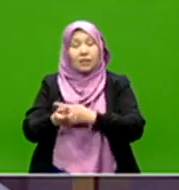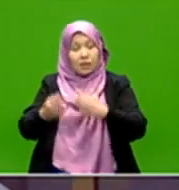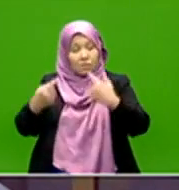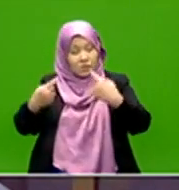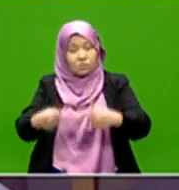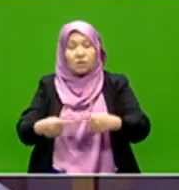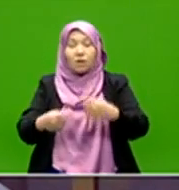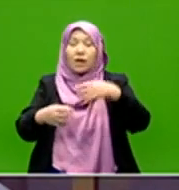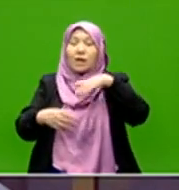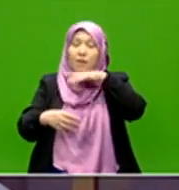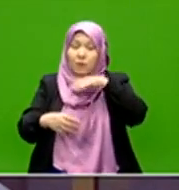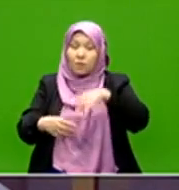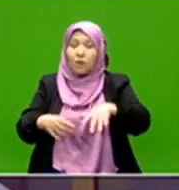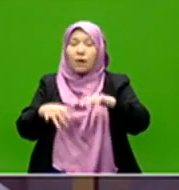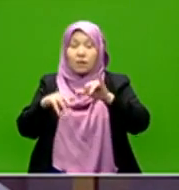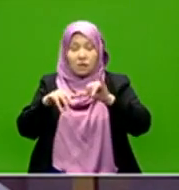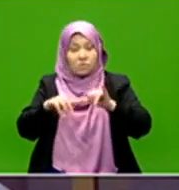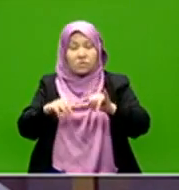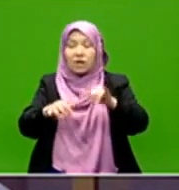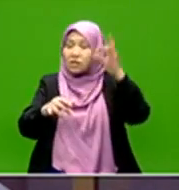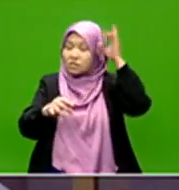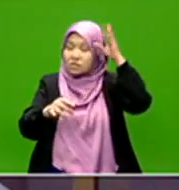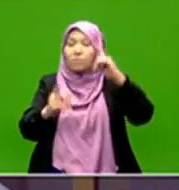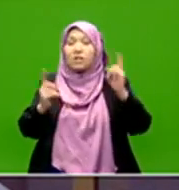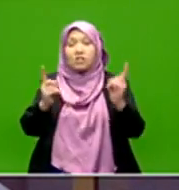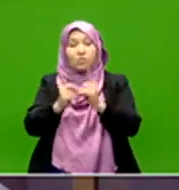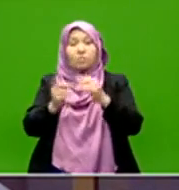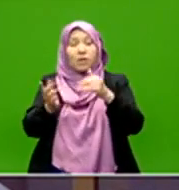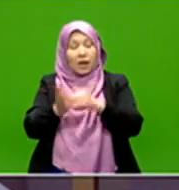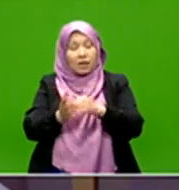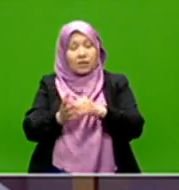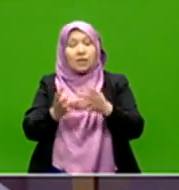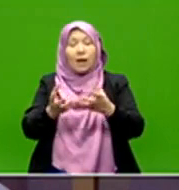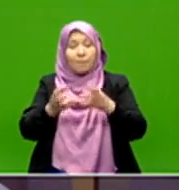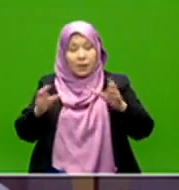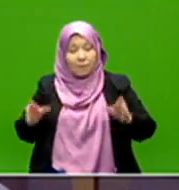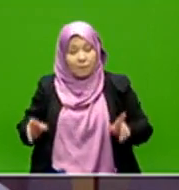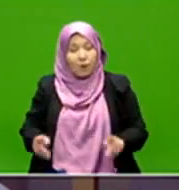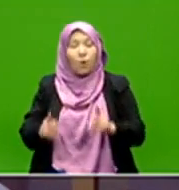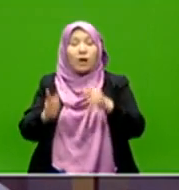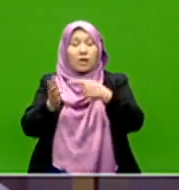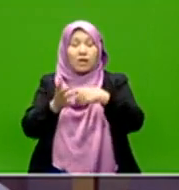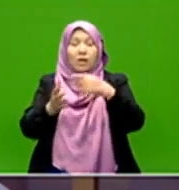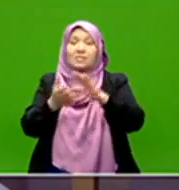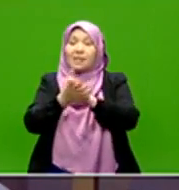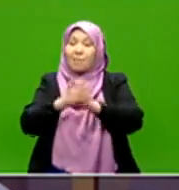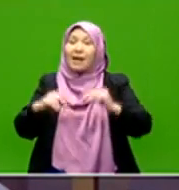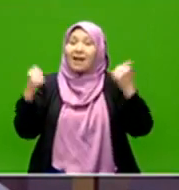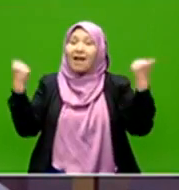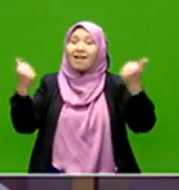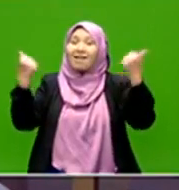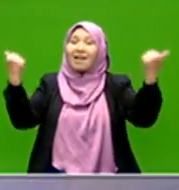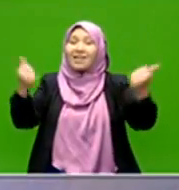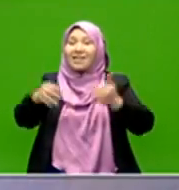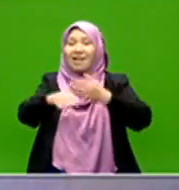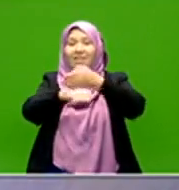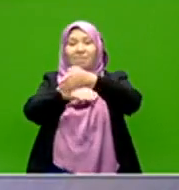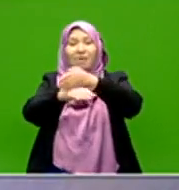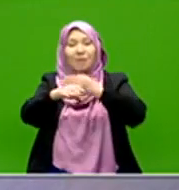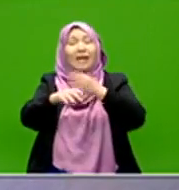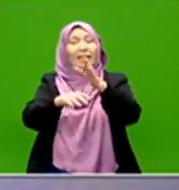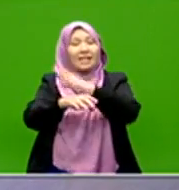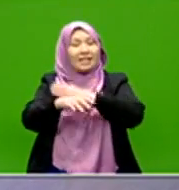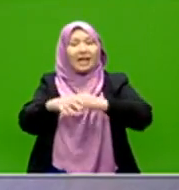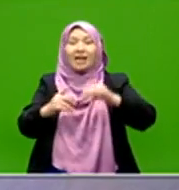Muhammad. Kita teruskan dan insya-Allah kita bertemu lagi. Saya ingin mengambil peluang untuk mengucapkan selamat hari raya Adil Adha kepada tuan-tuan sekalian, juga